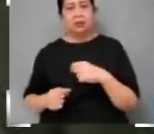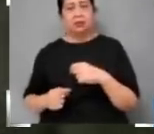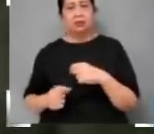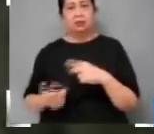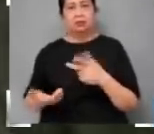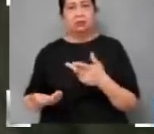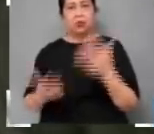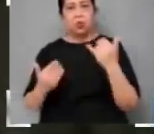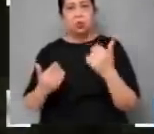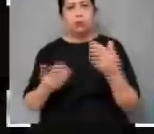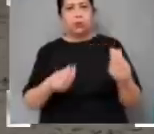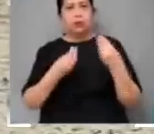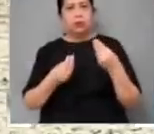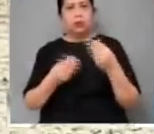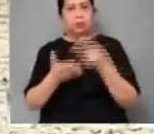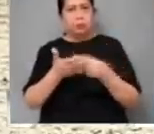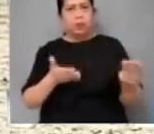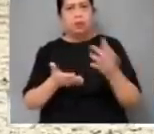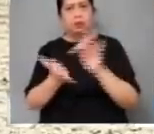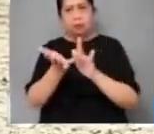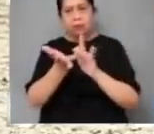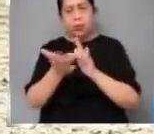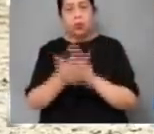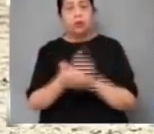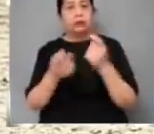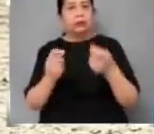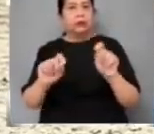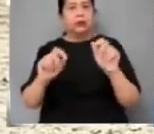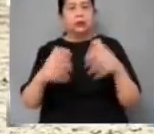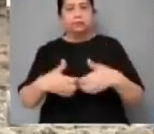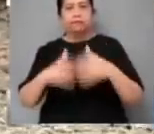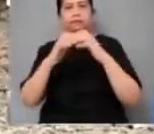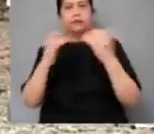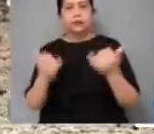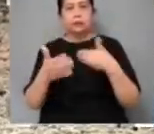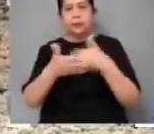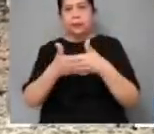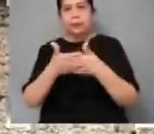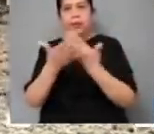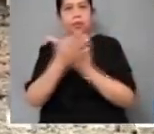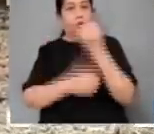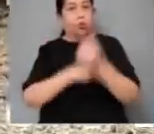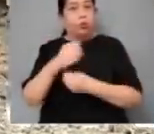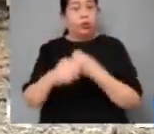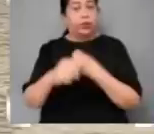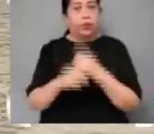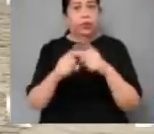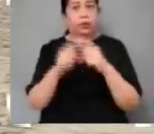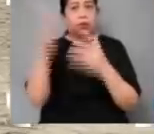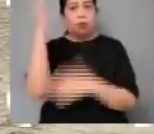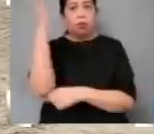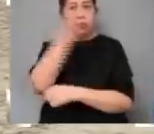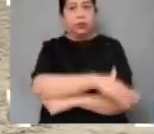may bigay na pambili ng gamot. Pilit din buhabangon ng iba pang residente ngayong papalapit ang bagong taon. Mga punong natumba ang ginagamit